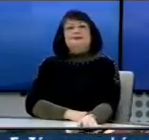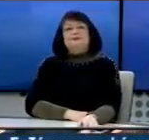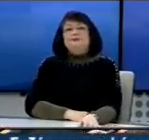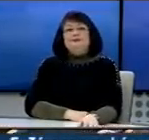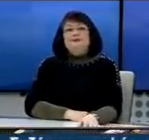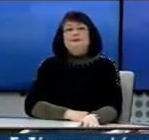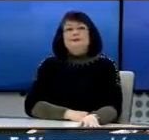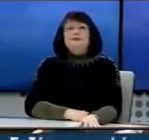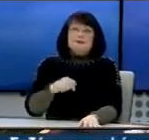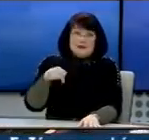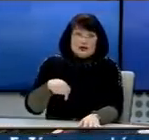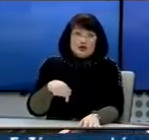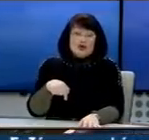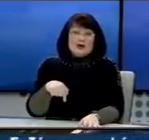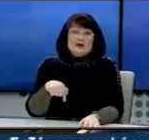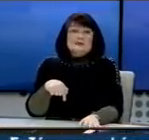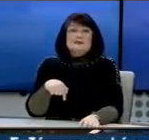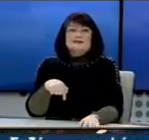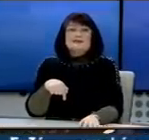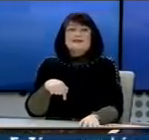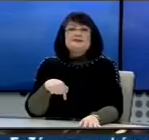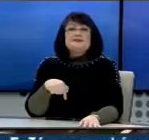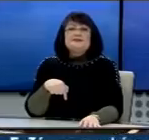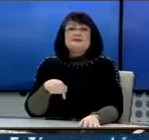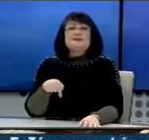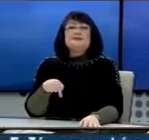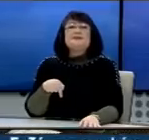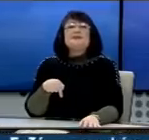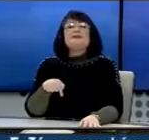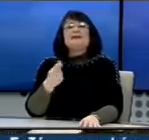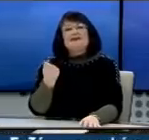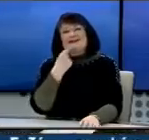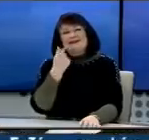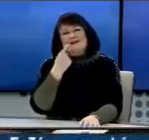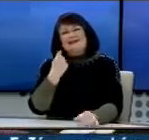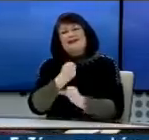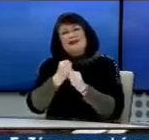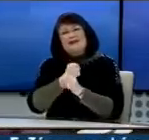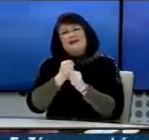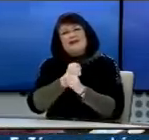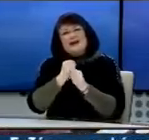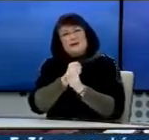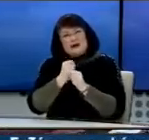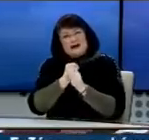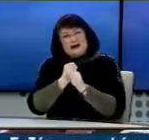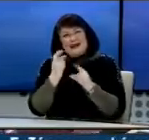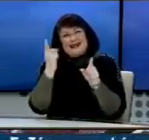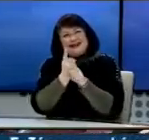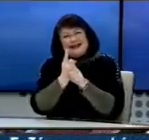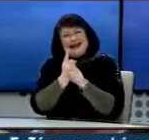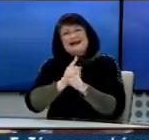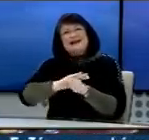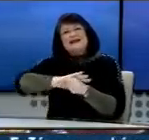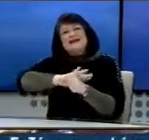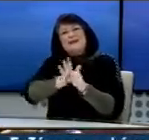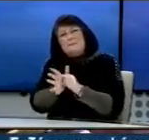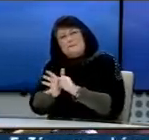Ενώ τώρα τα αντιϊκά φάρμακα φτάνουν στο σπίτι όσο νοσούν